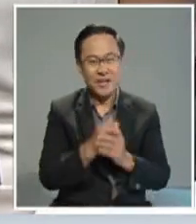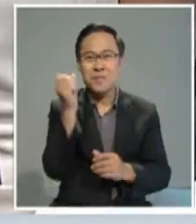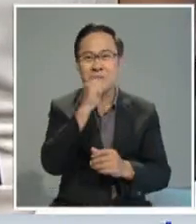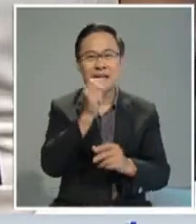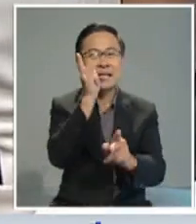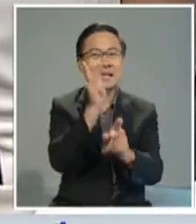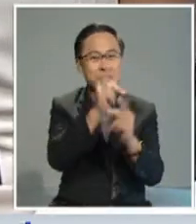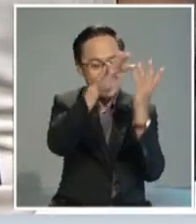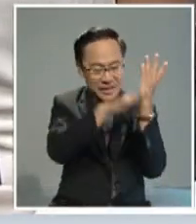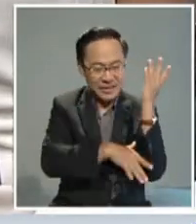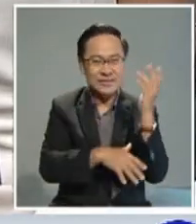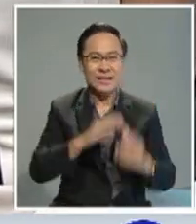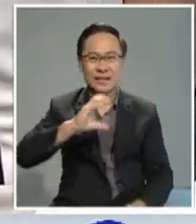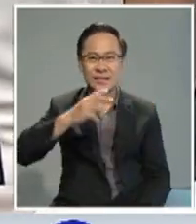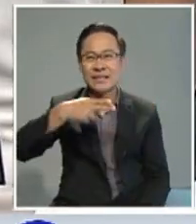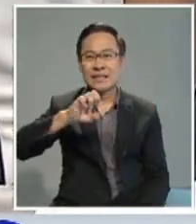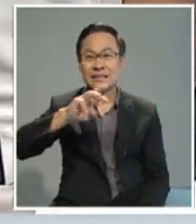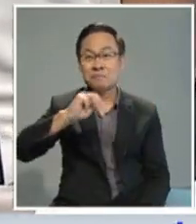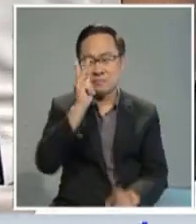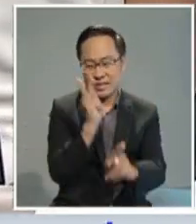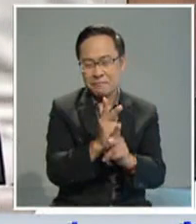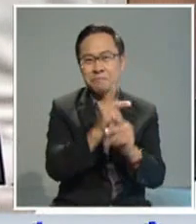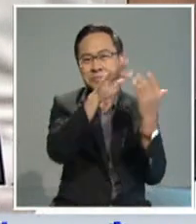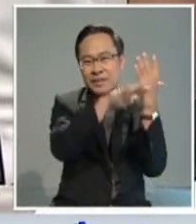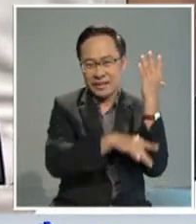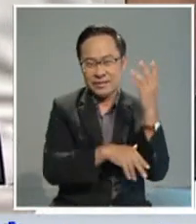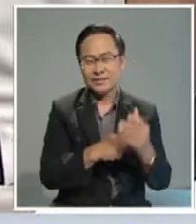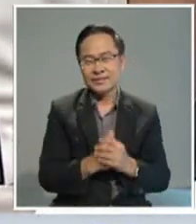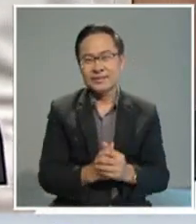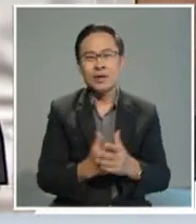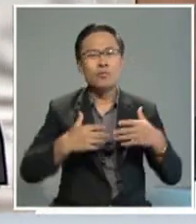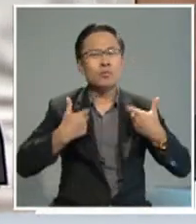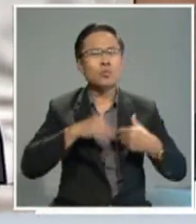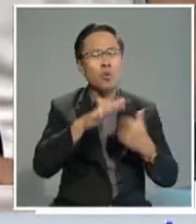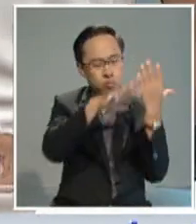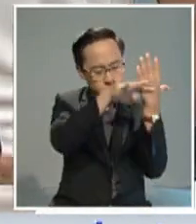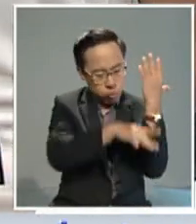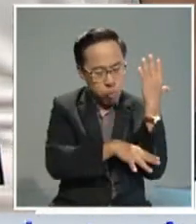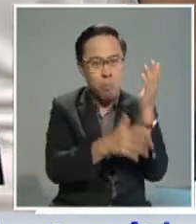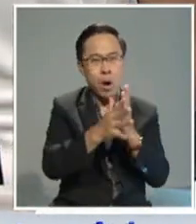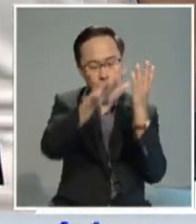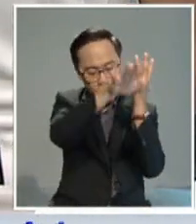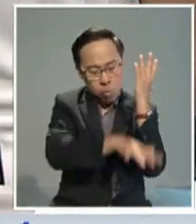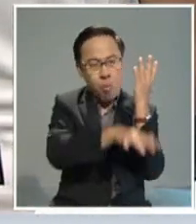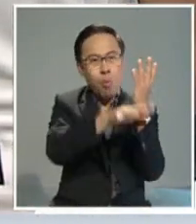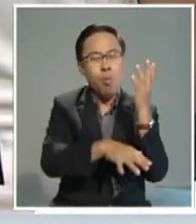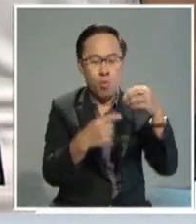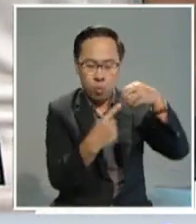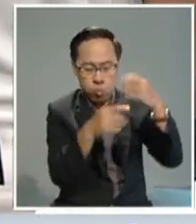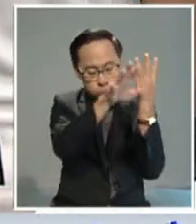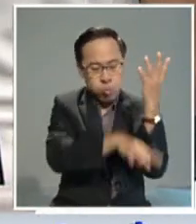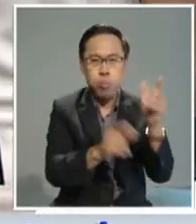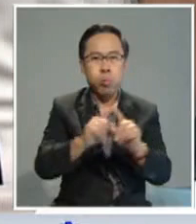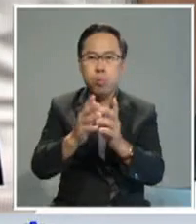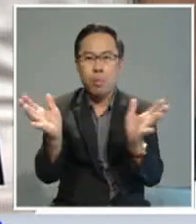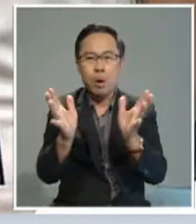นะคะเพลงนี้คลาสสิกมากนะคะอมตะเลยค่ะยายชิมเก็บเห็ด สุกเนาะเป็นโรงเห็ดที่ใหญ่โตมโหฬารมากนะครับที่เคยเห็น